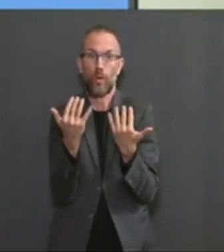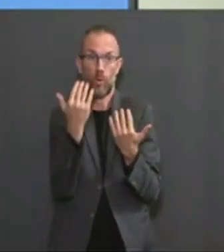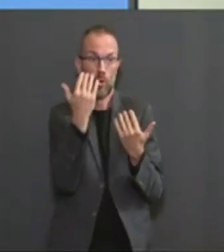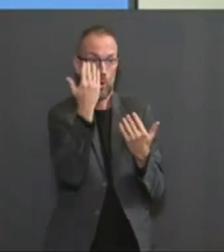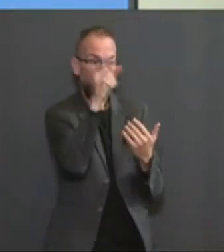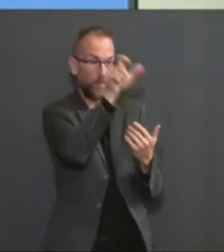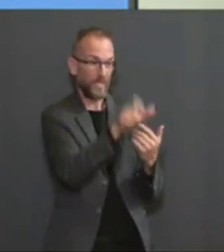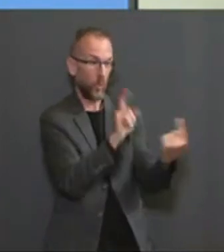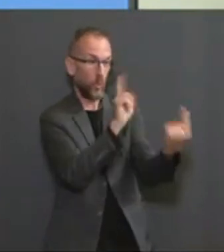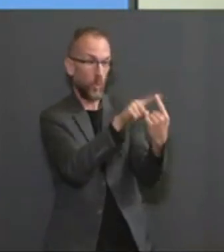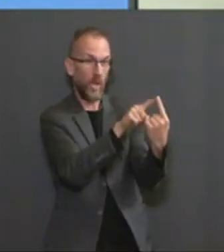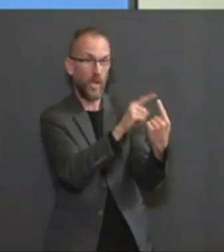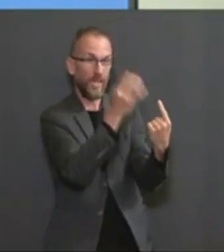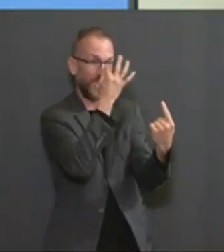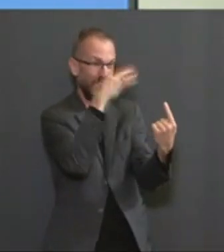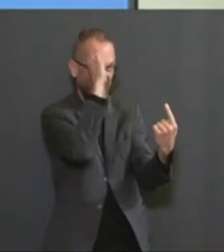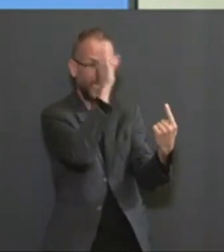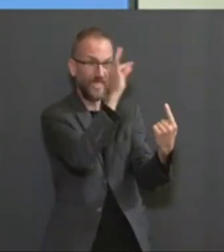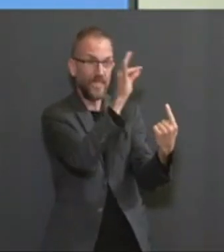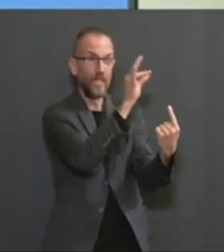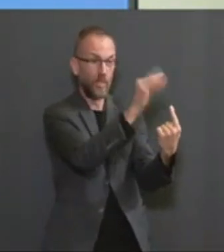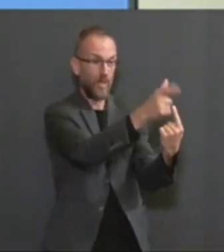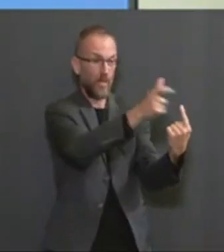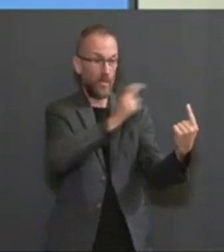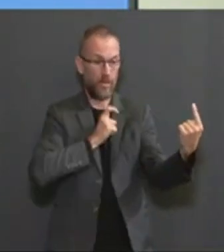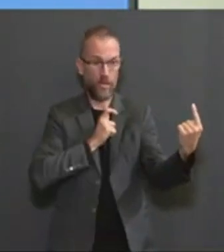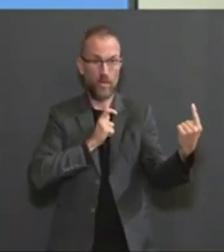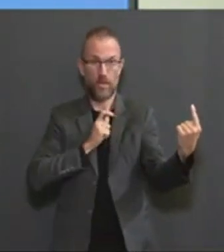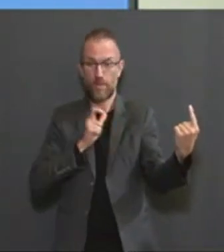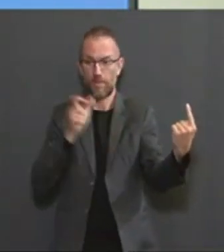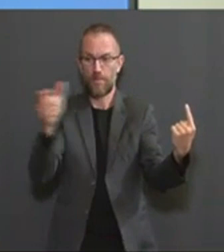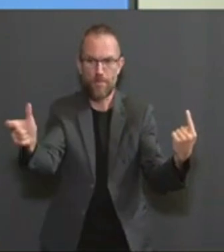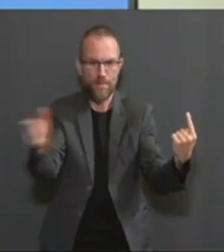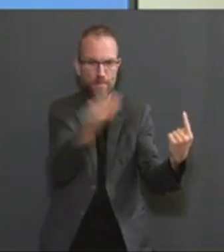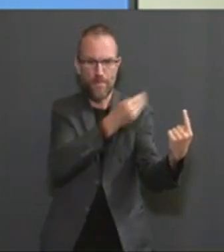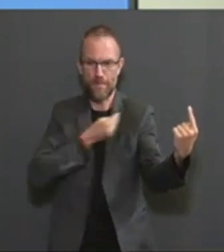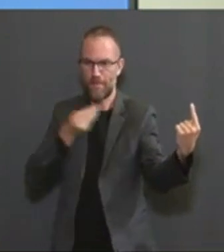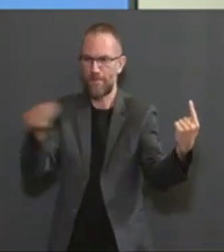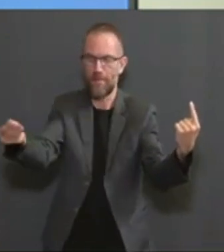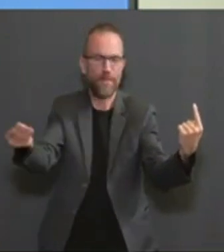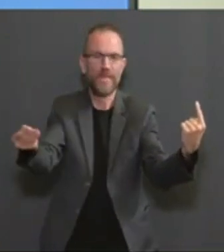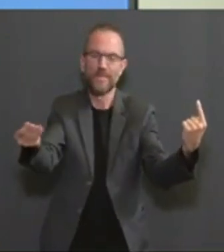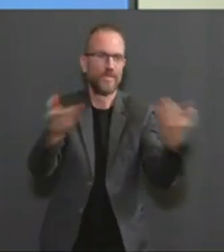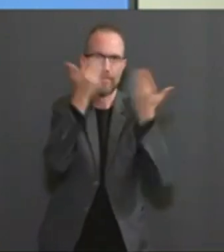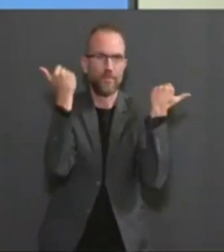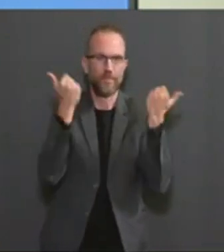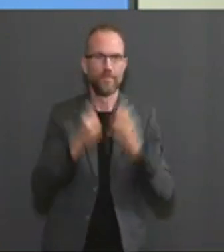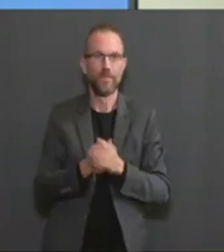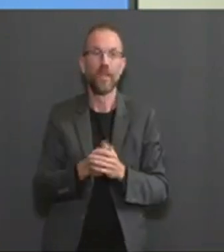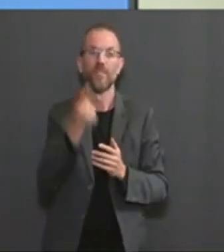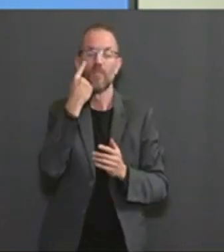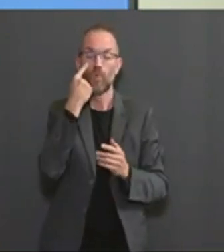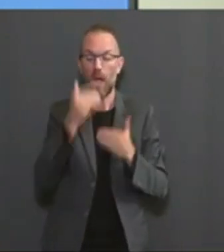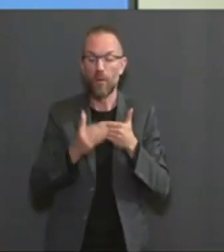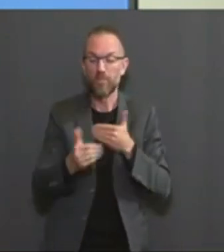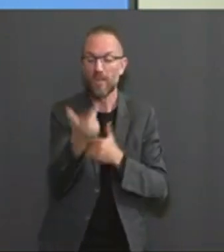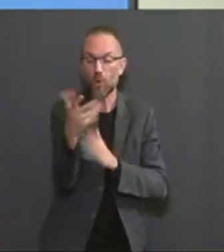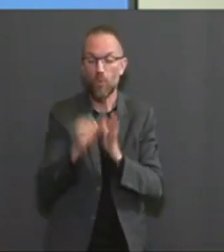maladie. Seules des données complémentaires qui vont nous arriver dans les mois qui viennent permettront de trancher ce